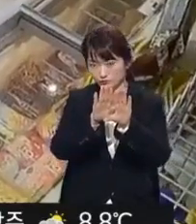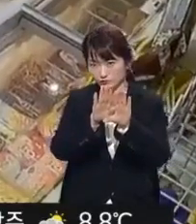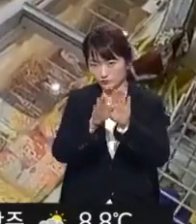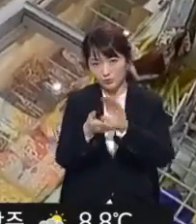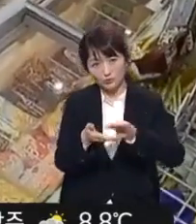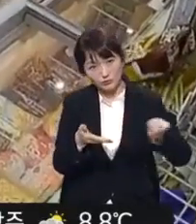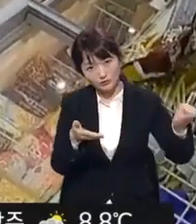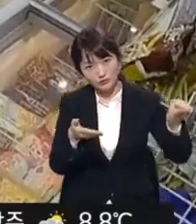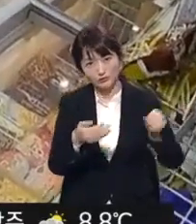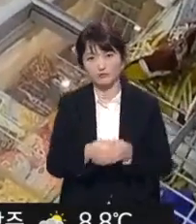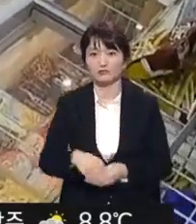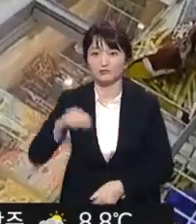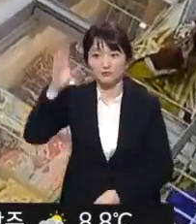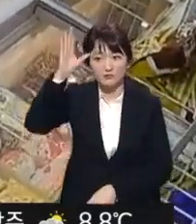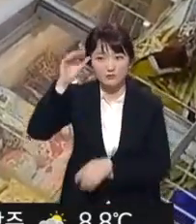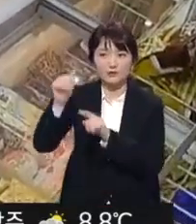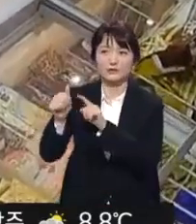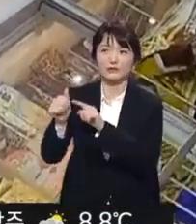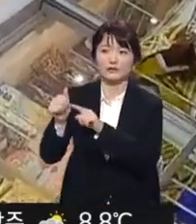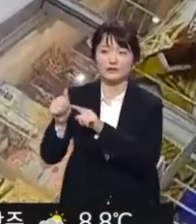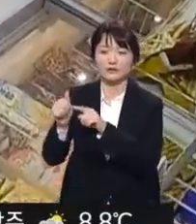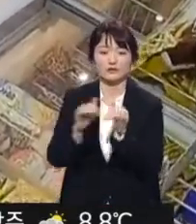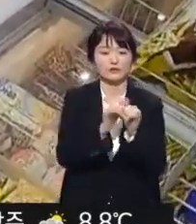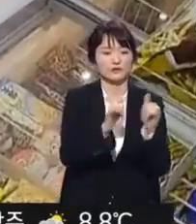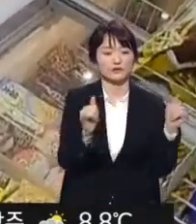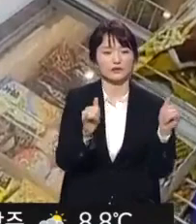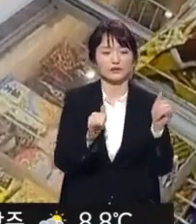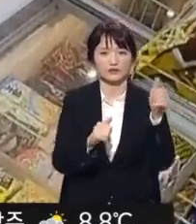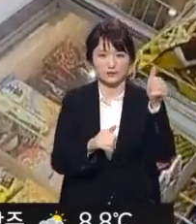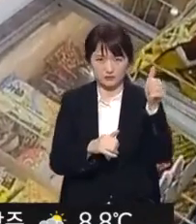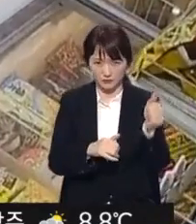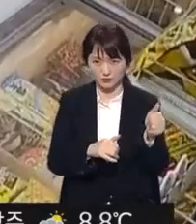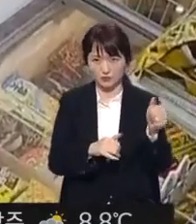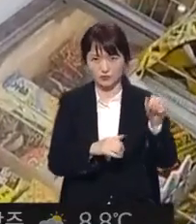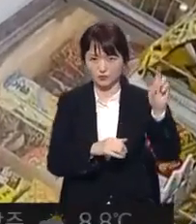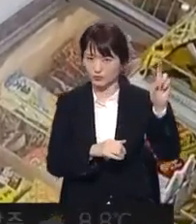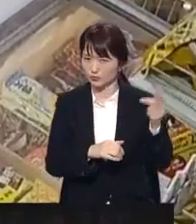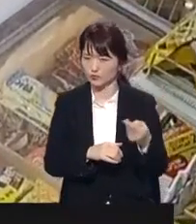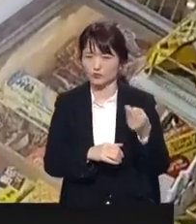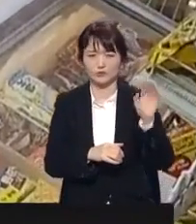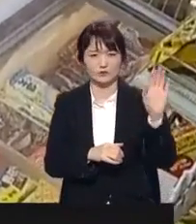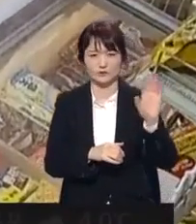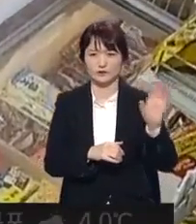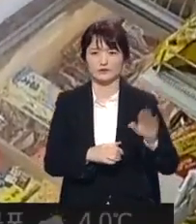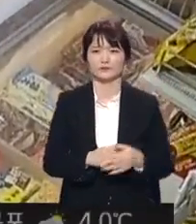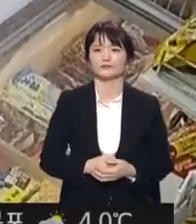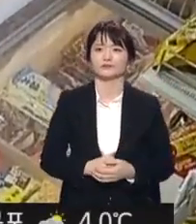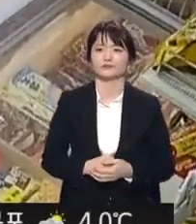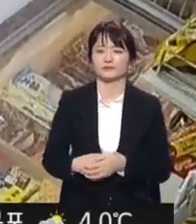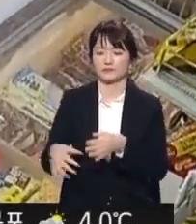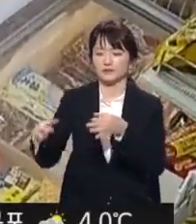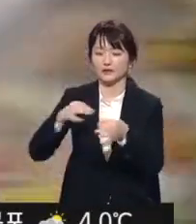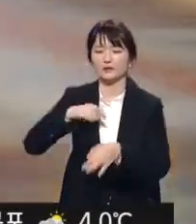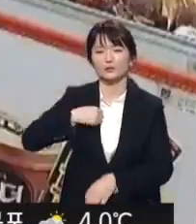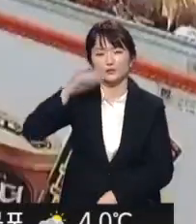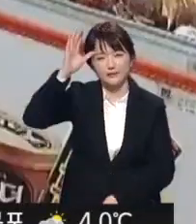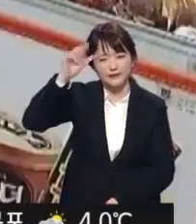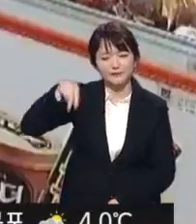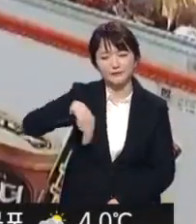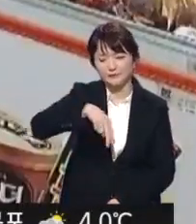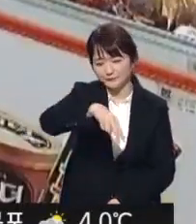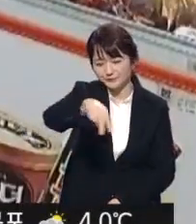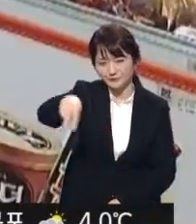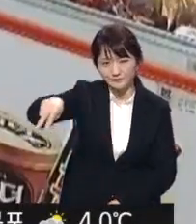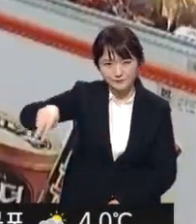저택 등이 결국 저 인간주인 돌아오지 않았습니다 무인 점포를 저렇게 혼자 돌아다니고 있는 영문도 모른